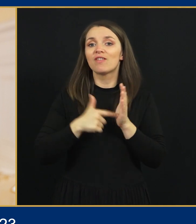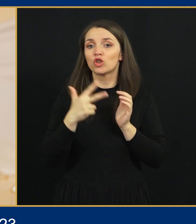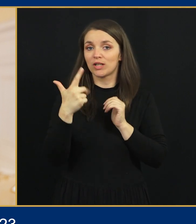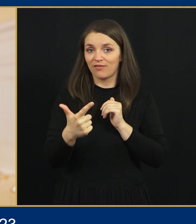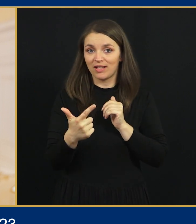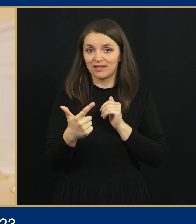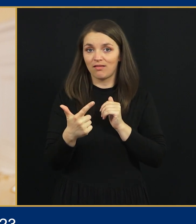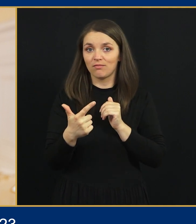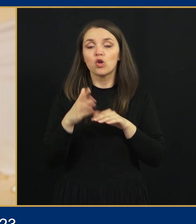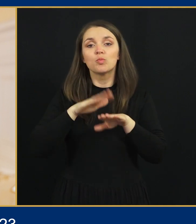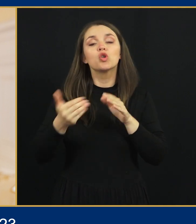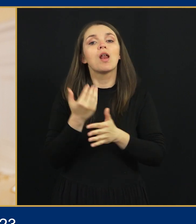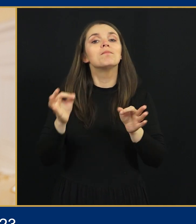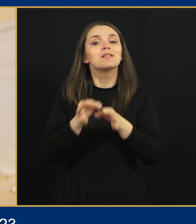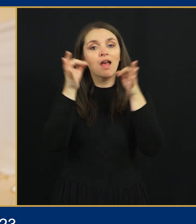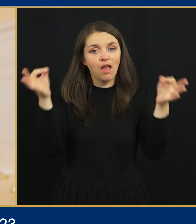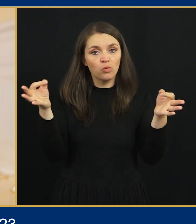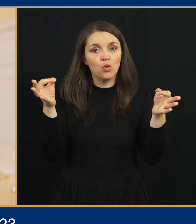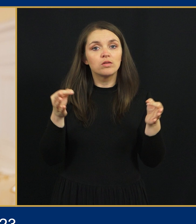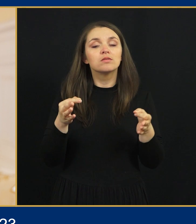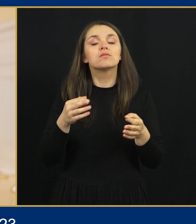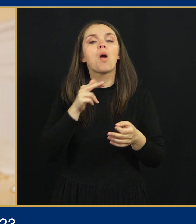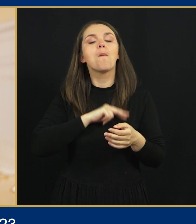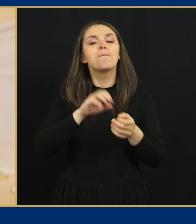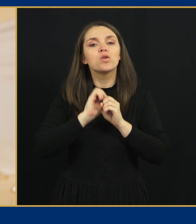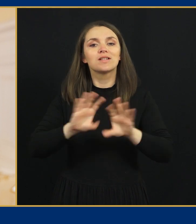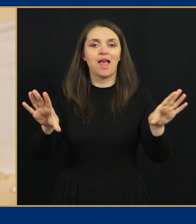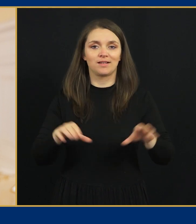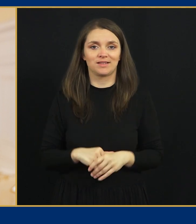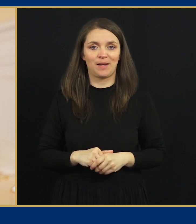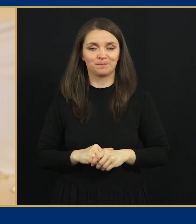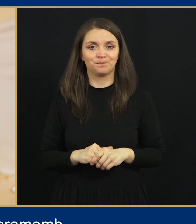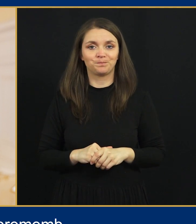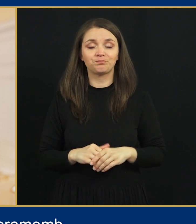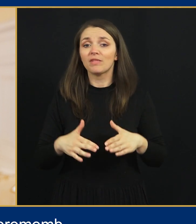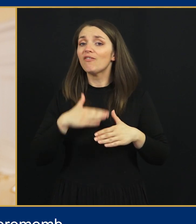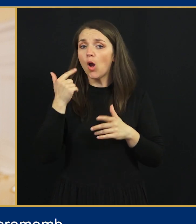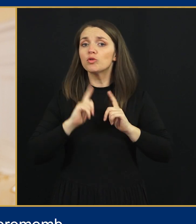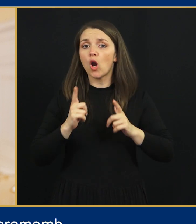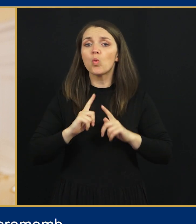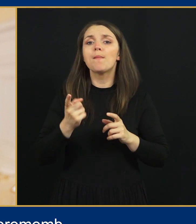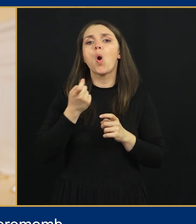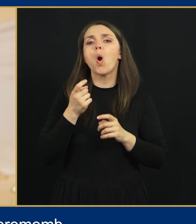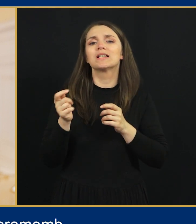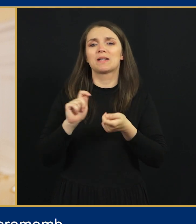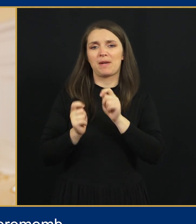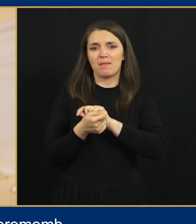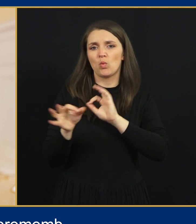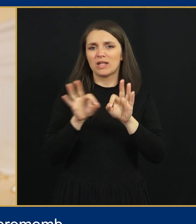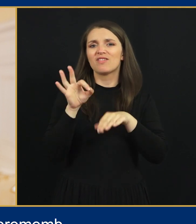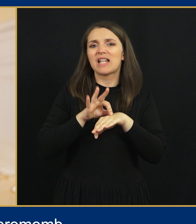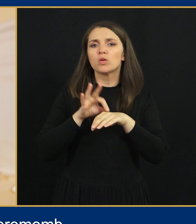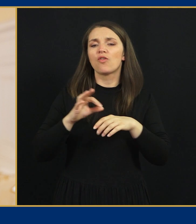4. 2023. Sporočila za javnost, poslanice. Veliko pričakujemo od sprememb